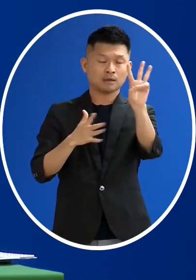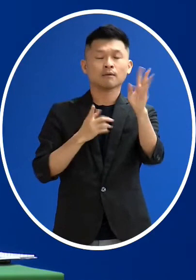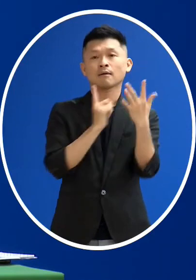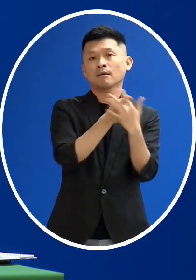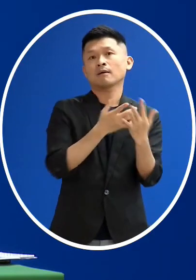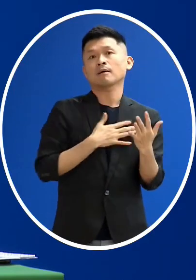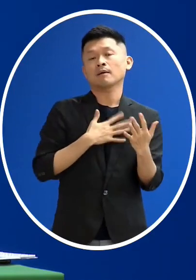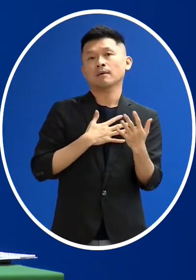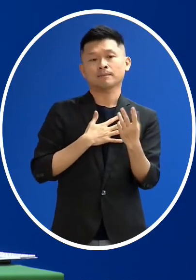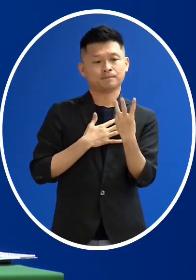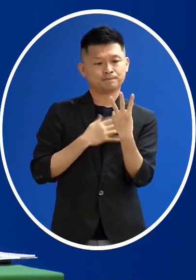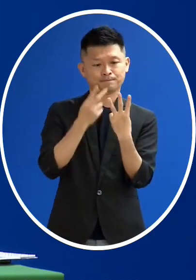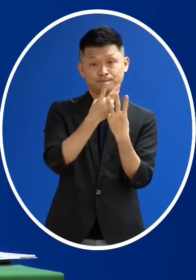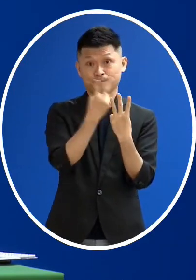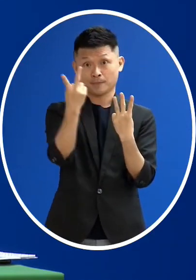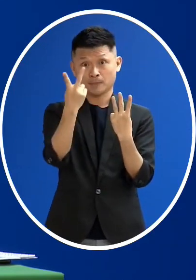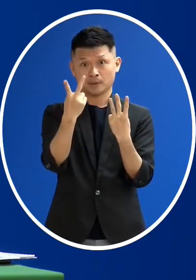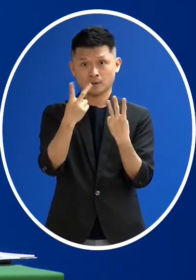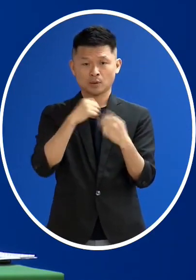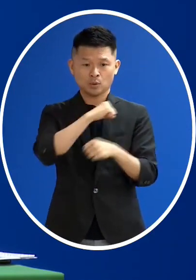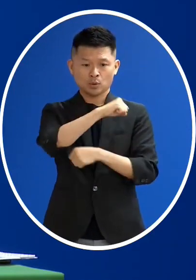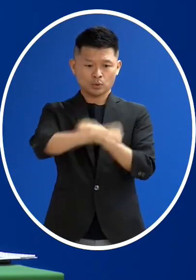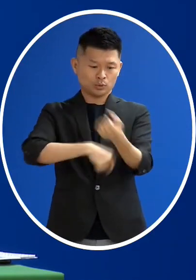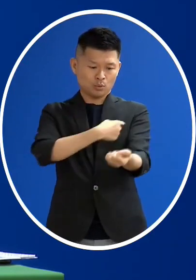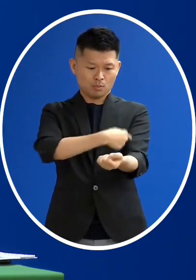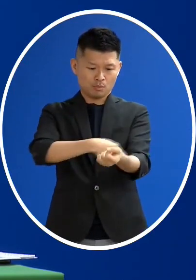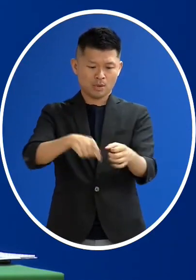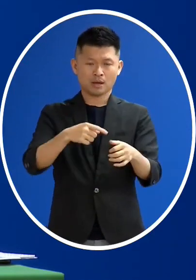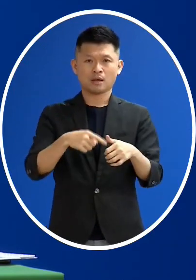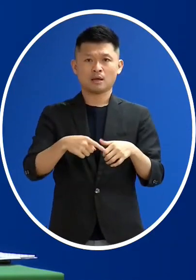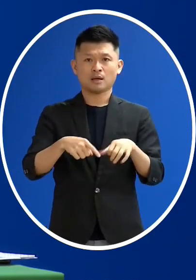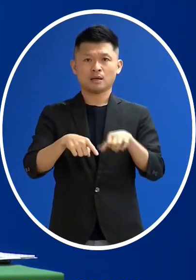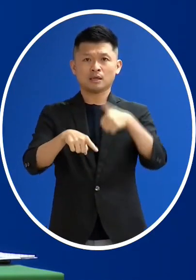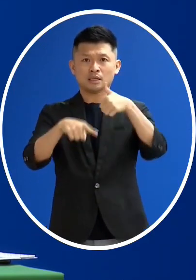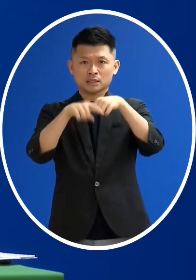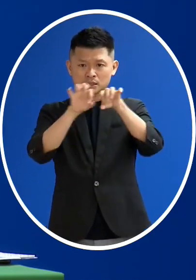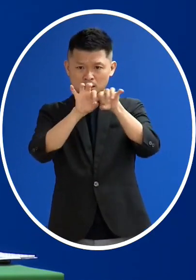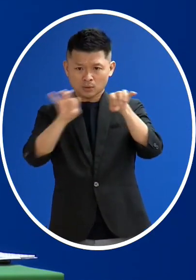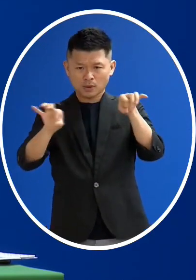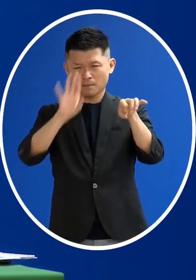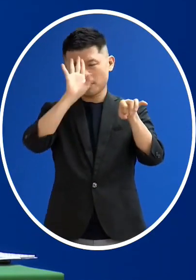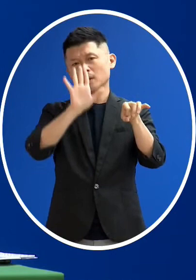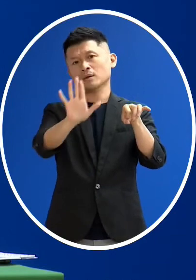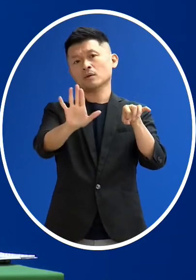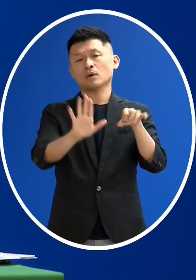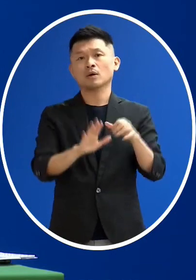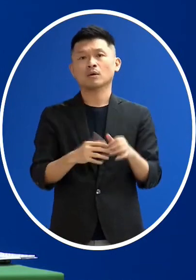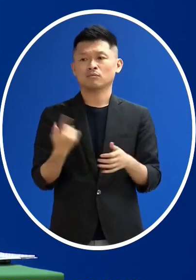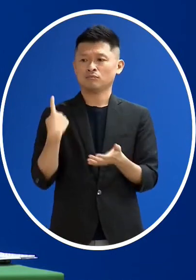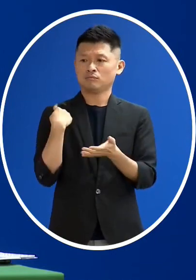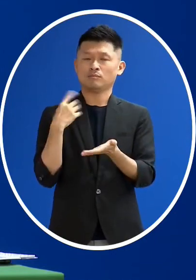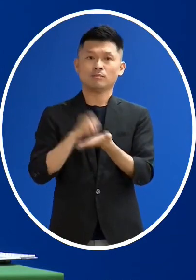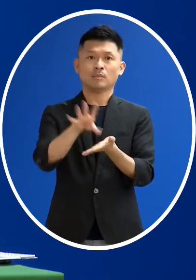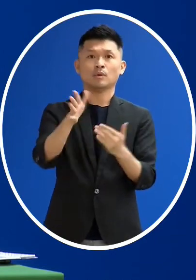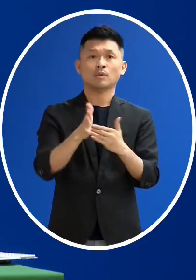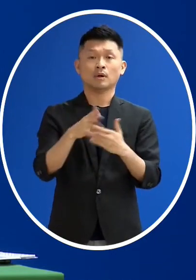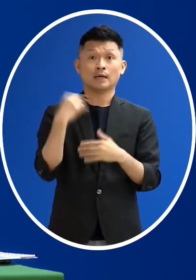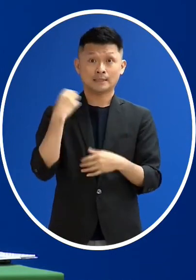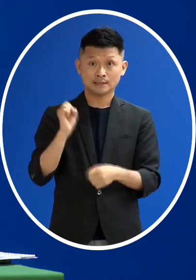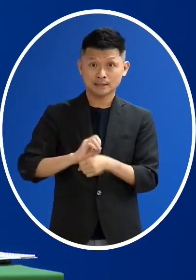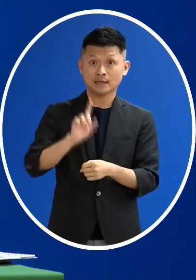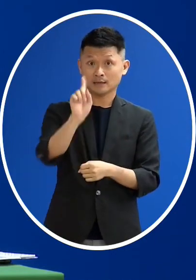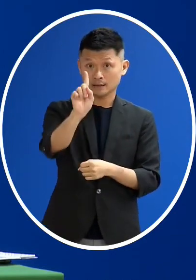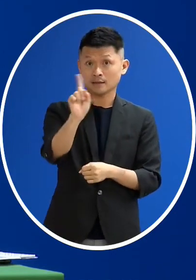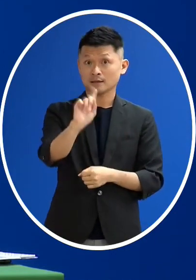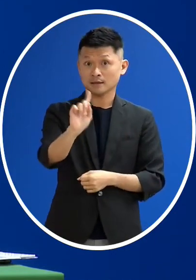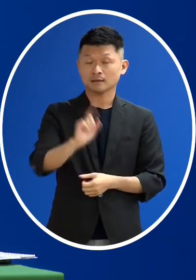2位就是所谓的动脉硬化心血管疾病，这个昨天我都报告过了。那有新增加的1位哦，